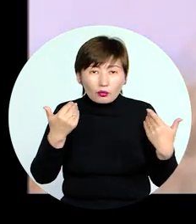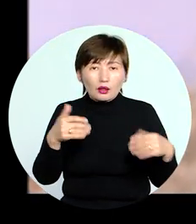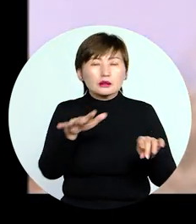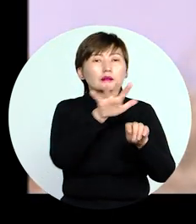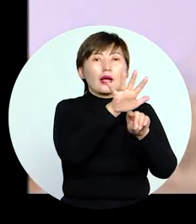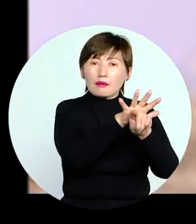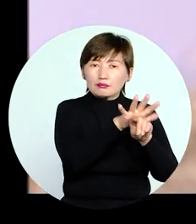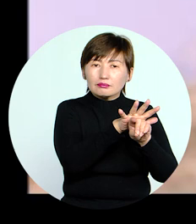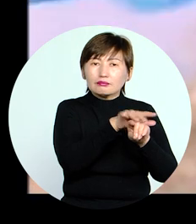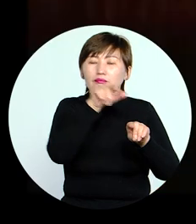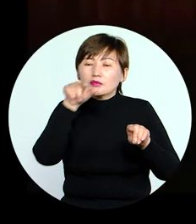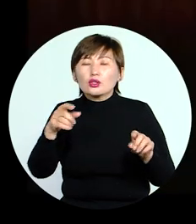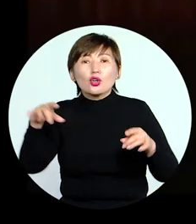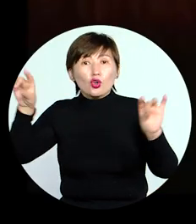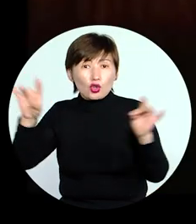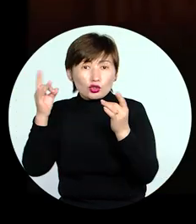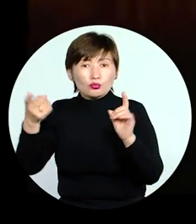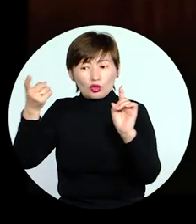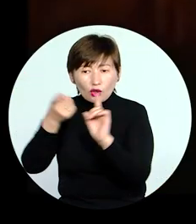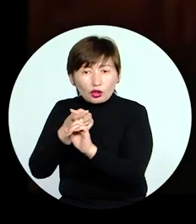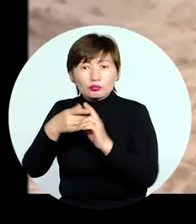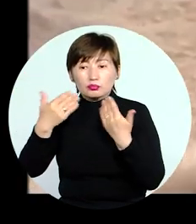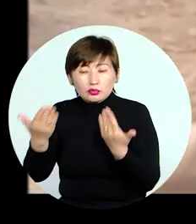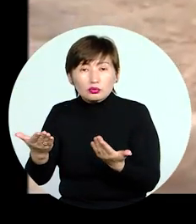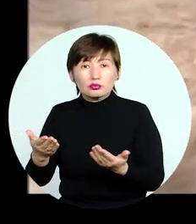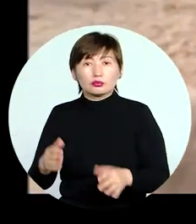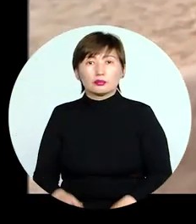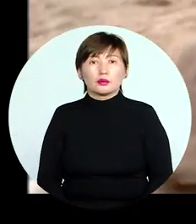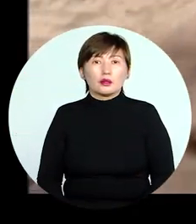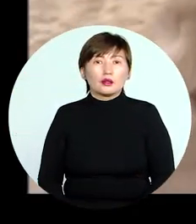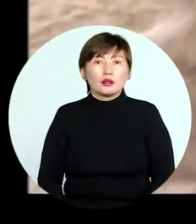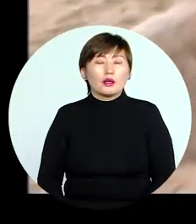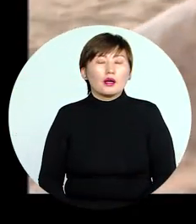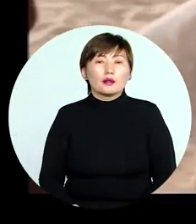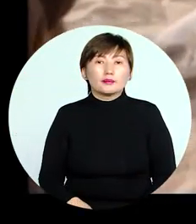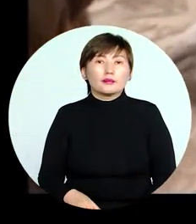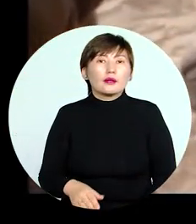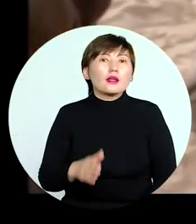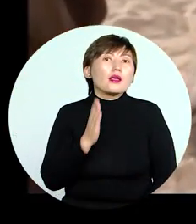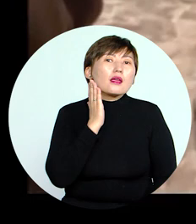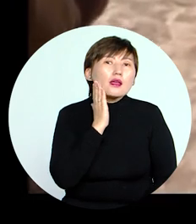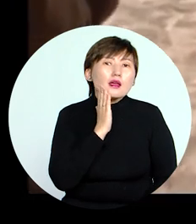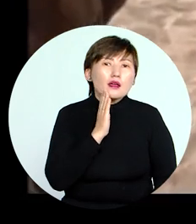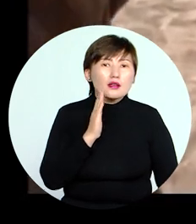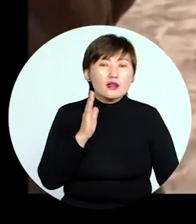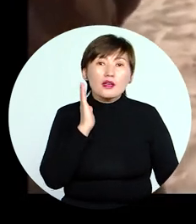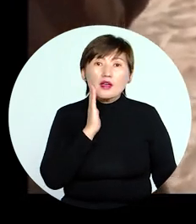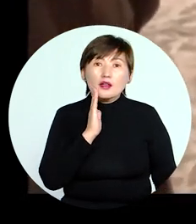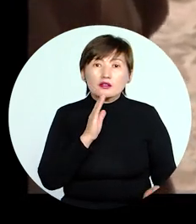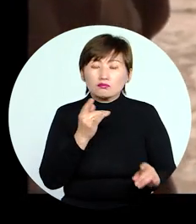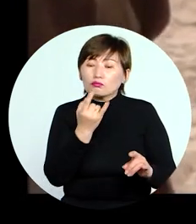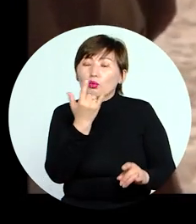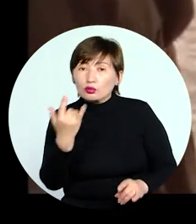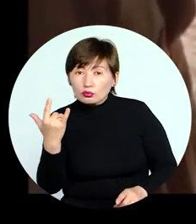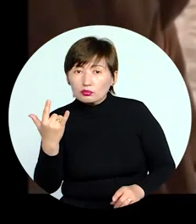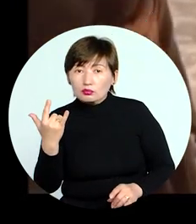ингэн одоо ботхоо голцсон ч гэдэг юм уу. Эсвэл одоо энэ их мал төл мал хоёрын хооронд нойрцуулахад яа харахгүй хүн ярьж